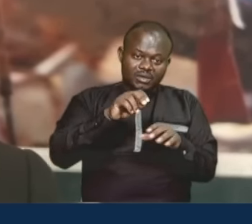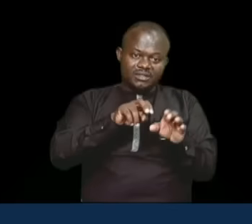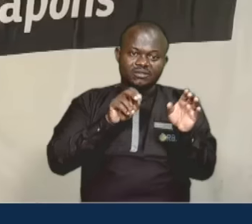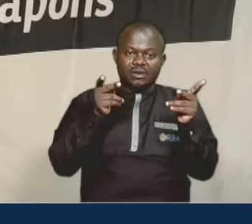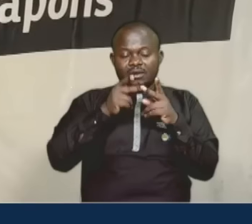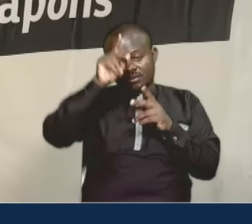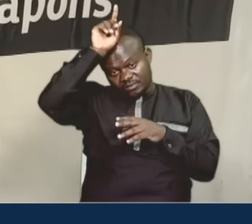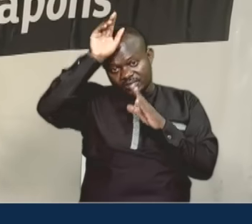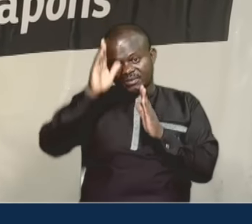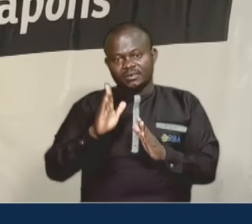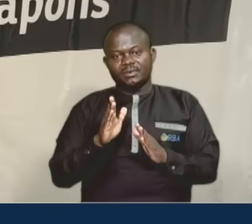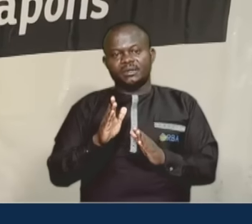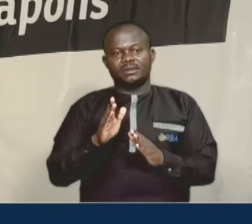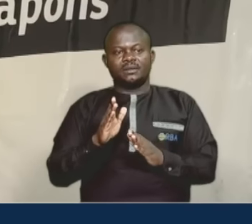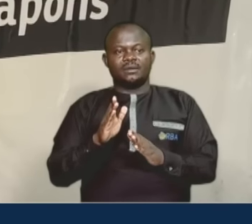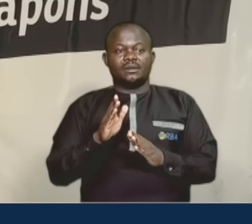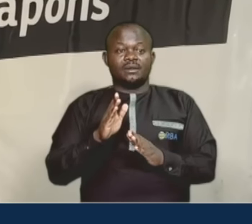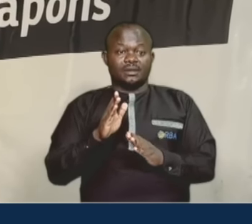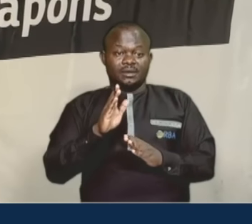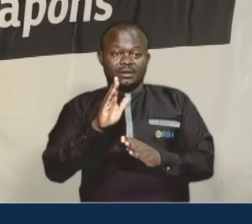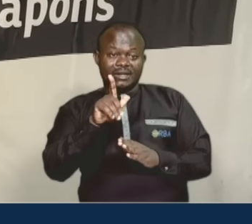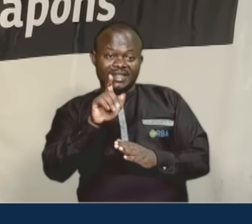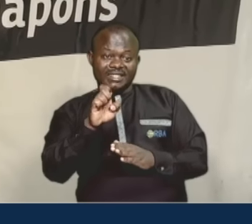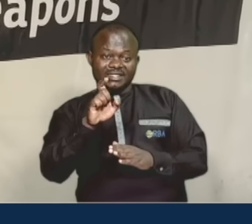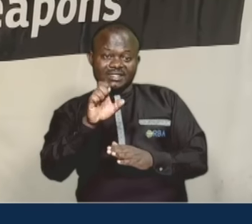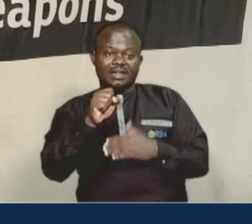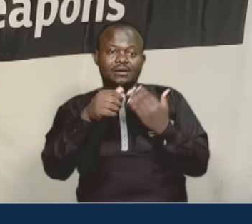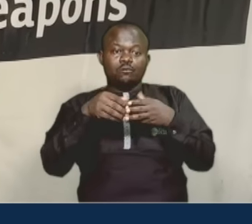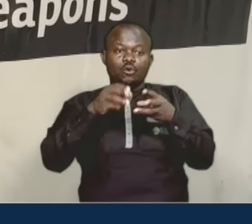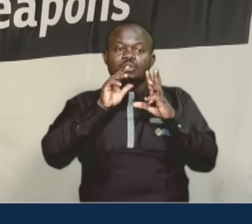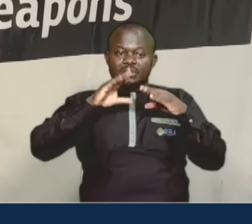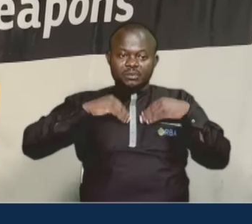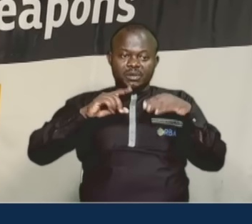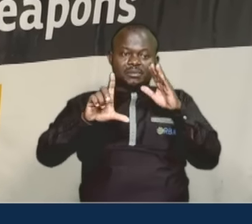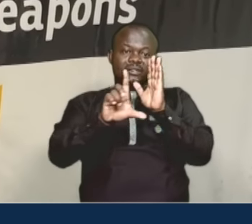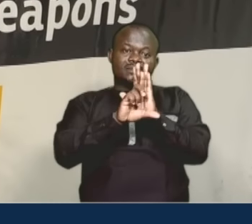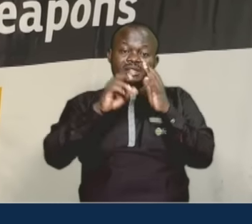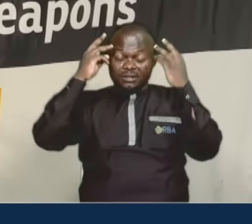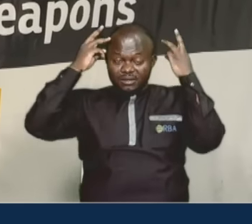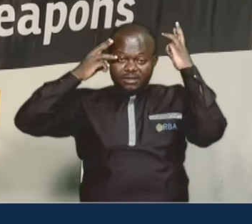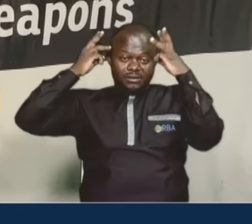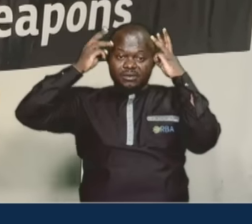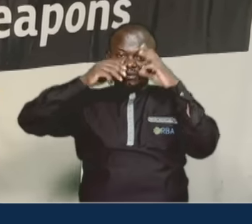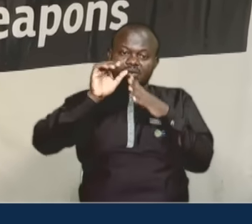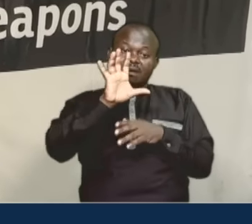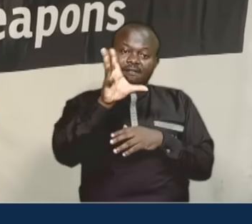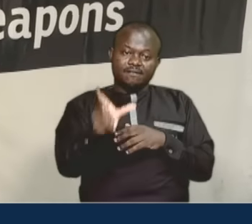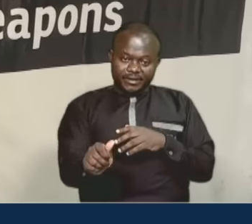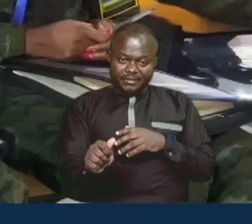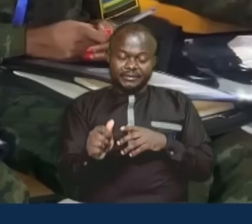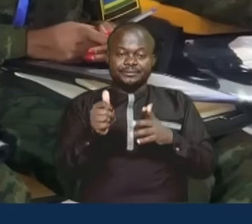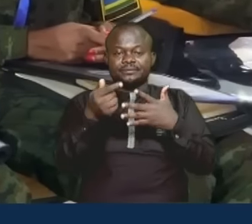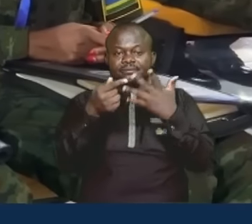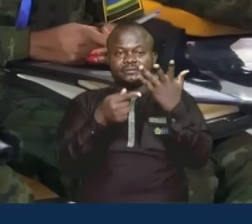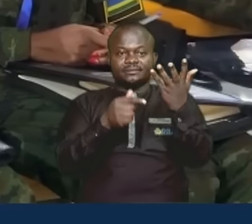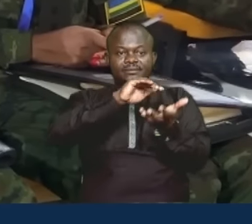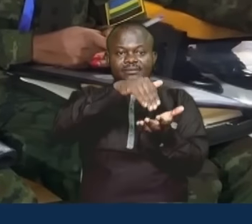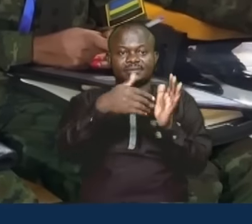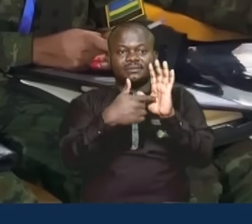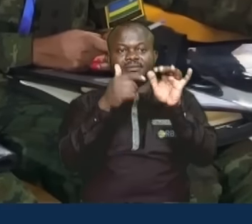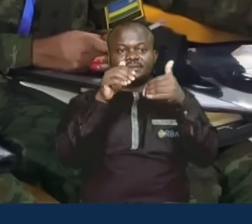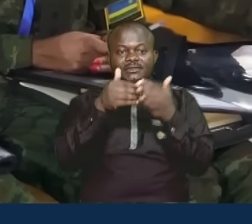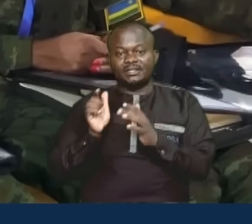giturage. Lexa ivuga ko ikibazo cy'intwaro zitunzwe mu buryo butemewe n'amategeko gihangayikishije umugabane wa Afurika, aho iki kigo kigaragaza ko